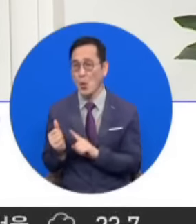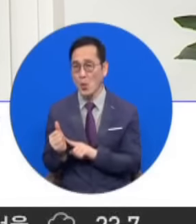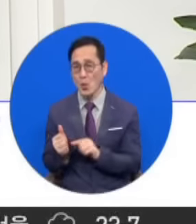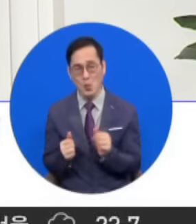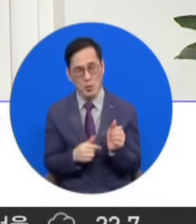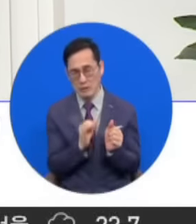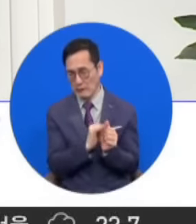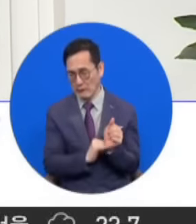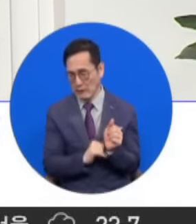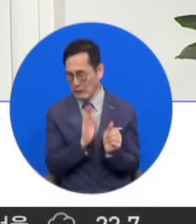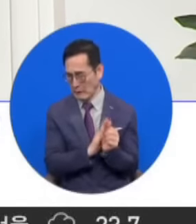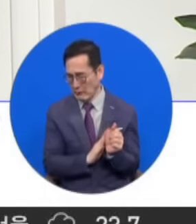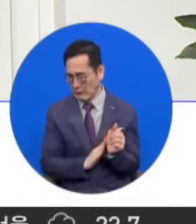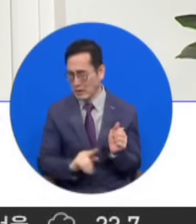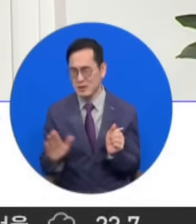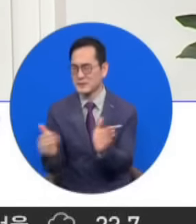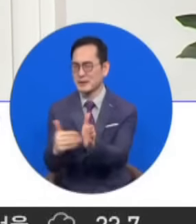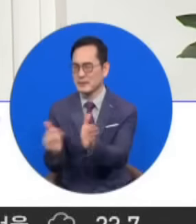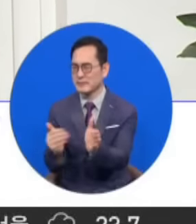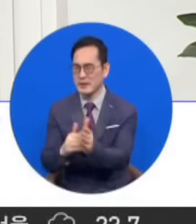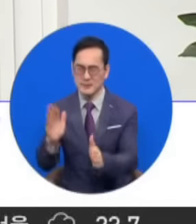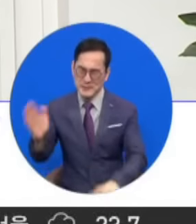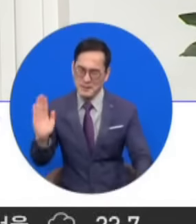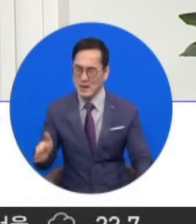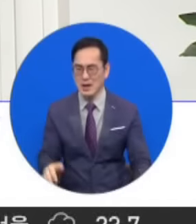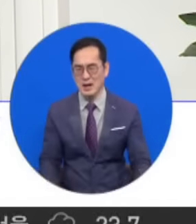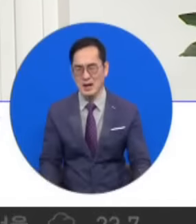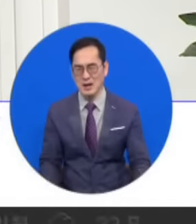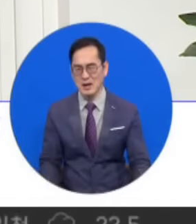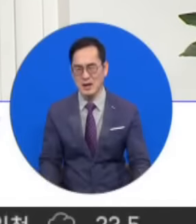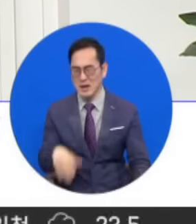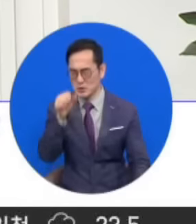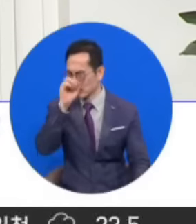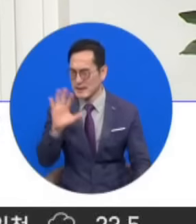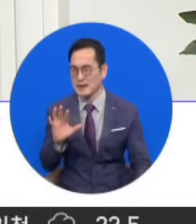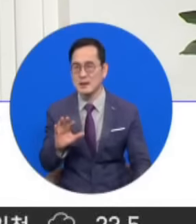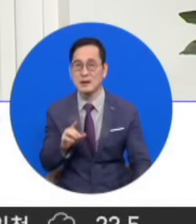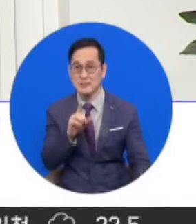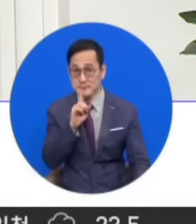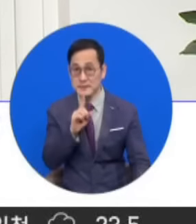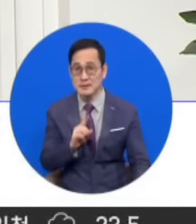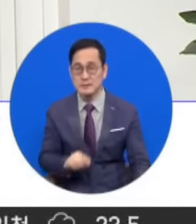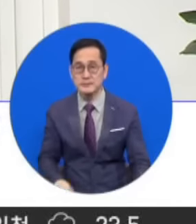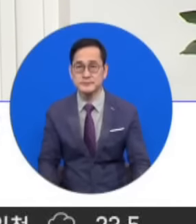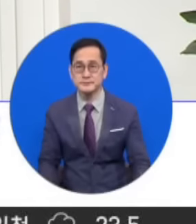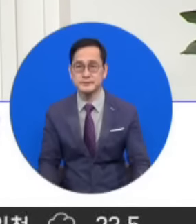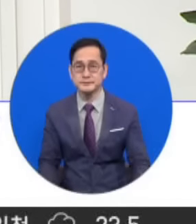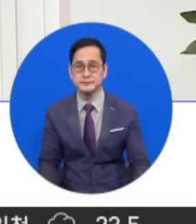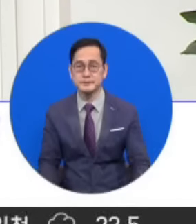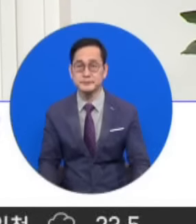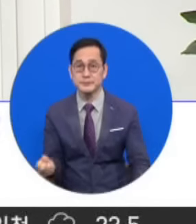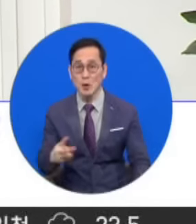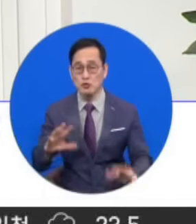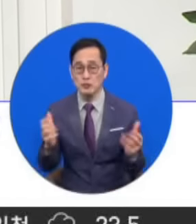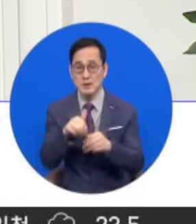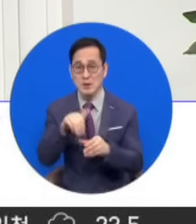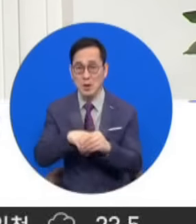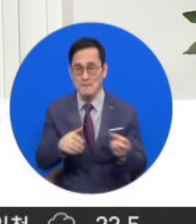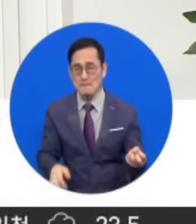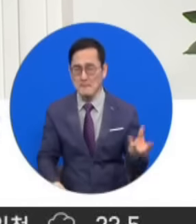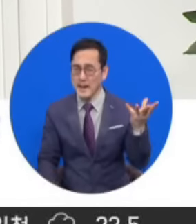민주당한테 전혀 도움이 안 된다 이렇게 지금 나오고 있는 상황이고 저는 뭐 또 한편으로는 지금 뭐 총선에서 대승해서 어떻게